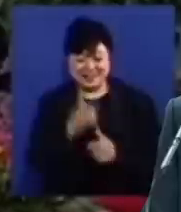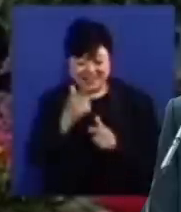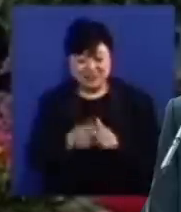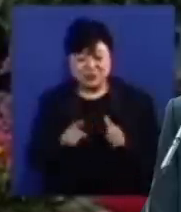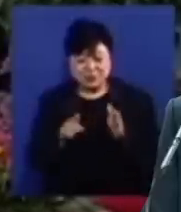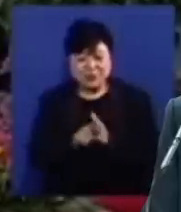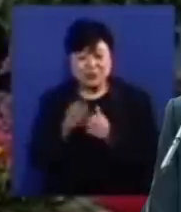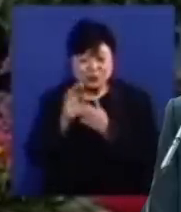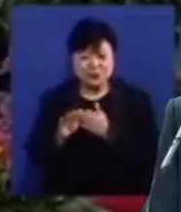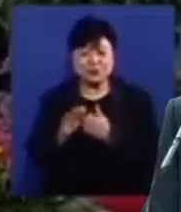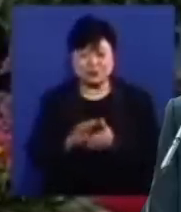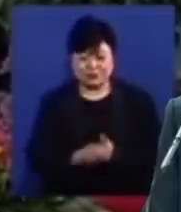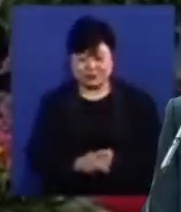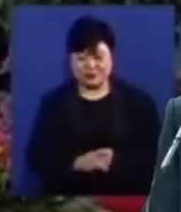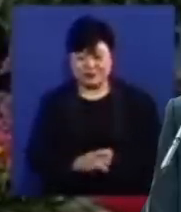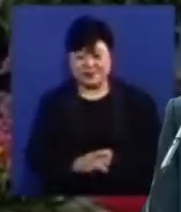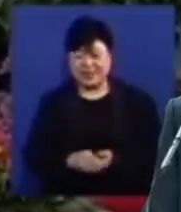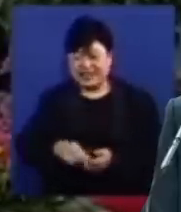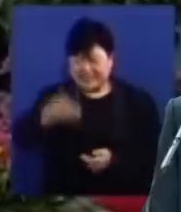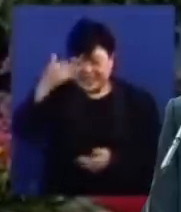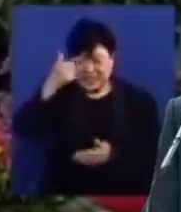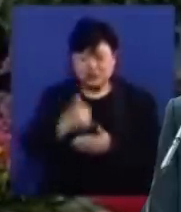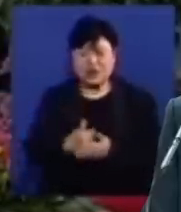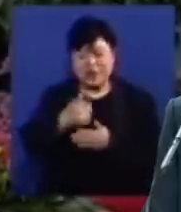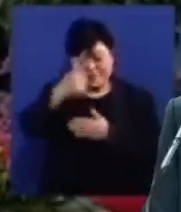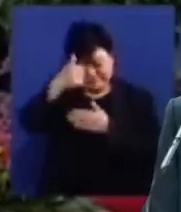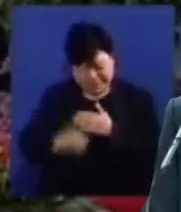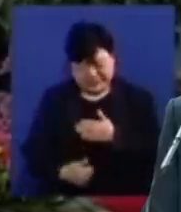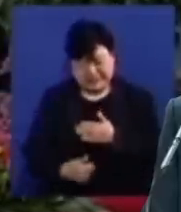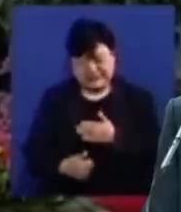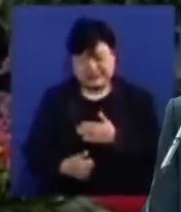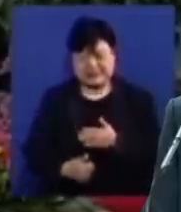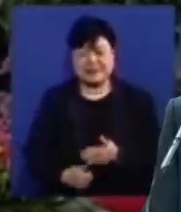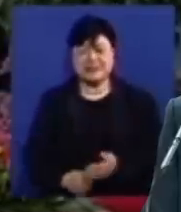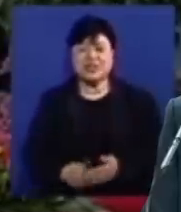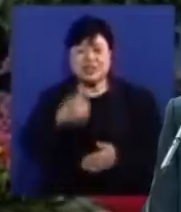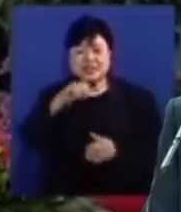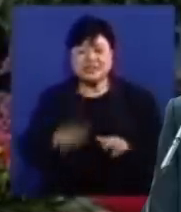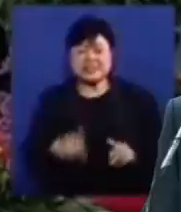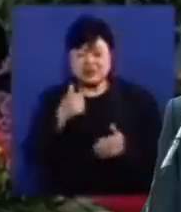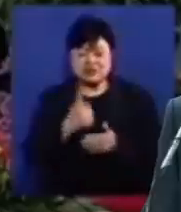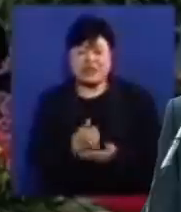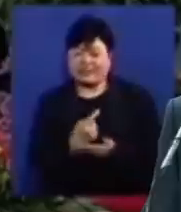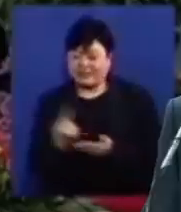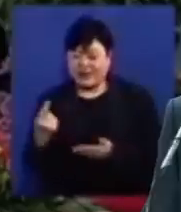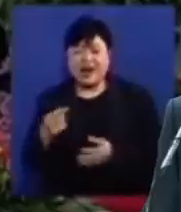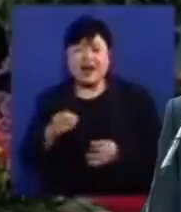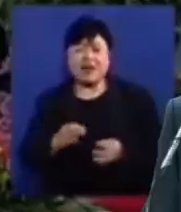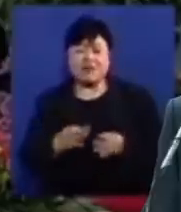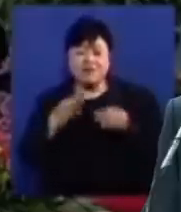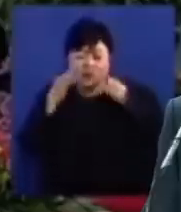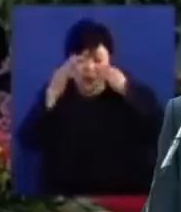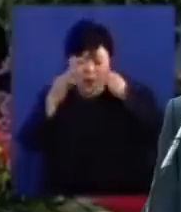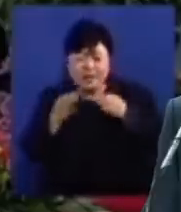예수를 믿고 뭐가 달라졌냐니까 옛날엔 죄 속에 살았는데 이제는 죄를 떠나서 살려고 노력하는 것이 예수 믿는